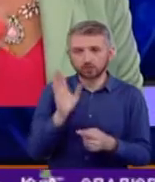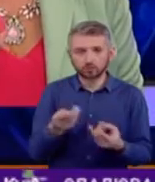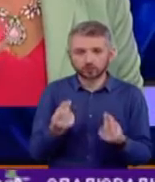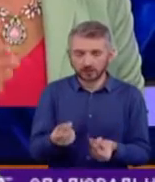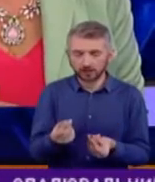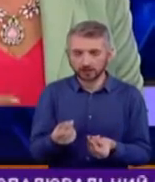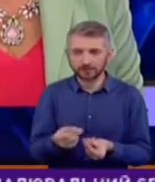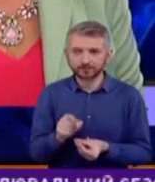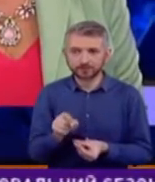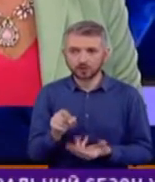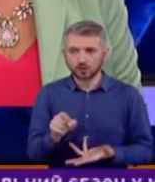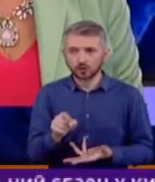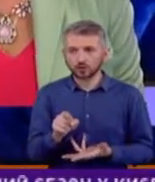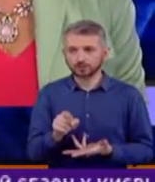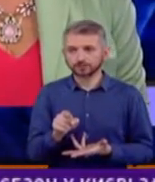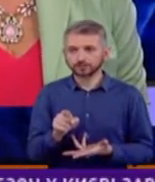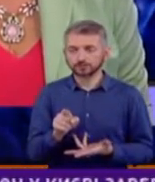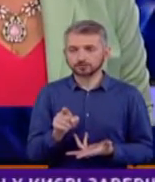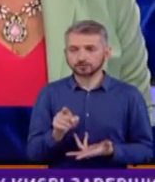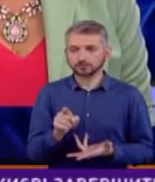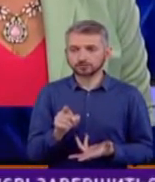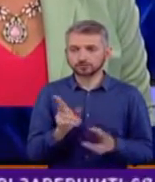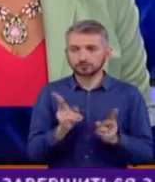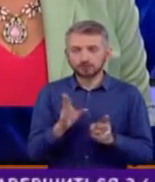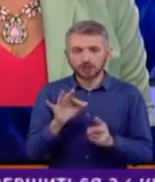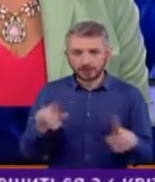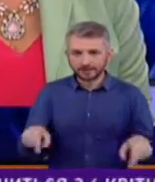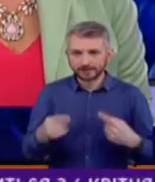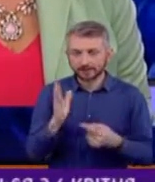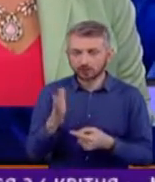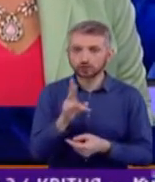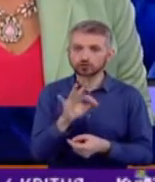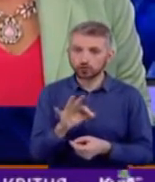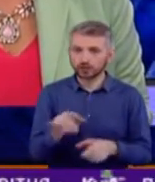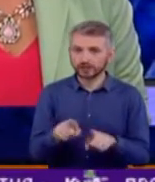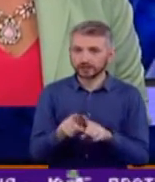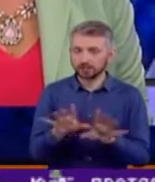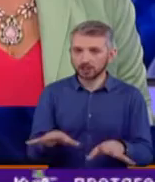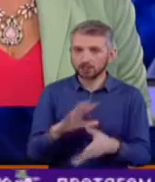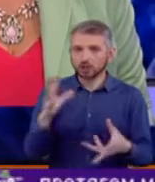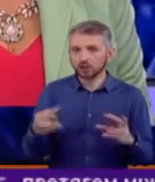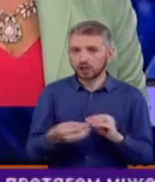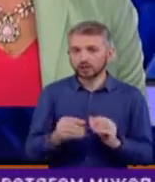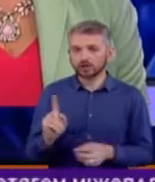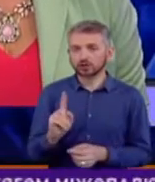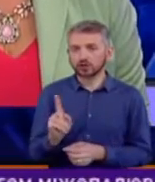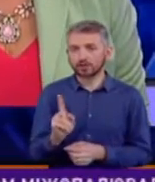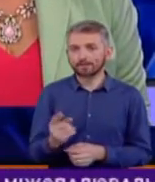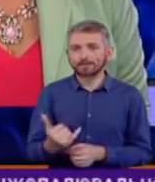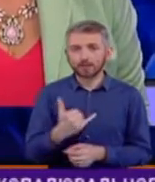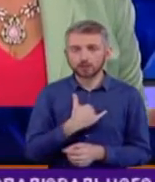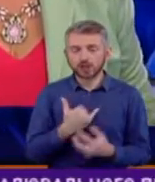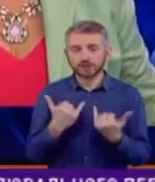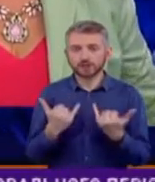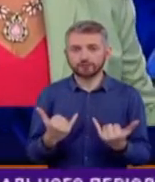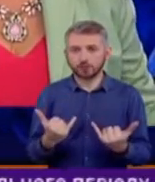її, собственно говоря, як-то создадуть. Але, тим не мені, виходить, що у нас